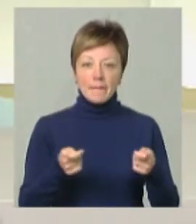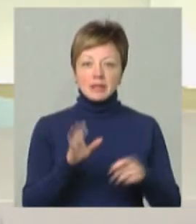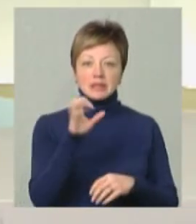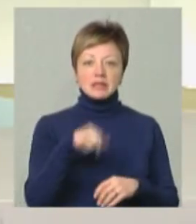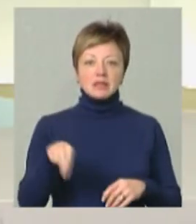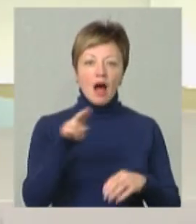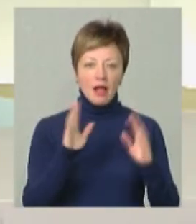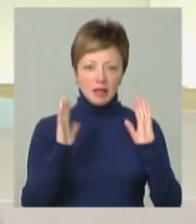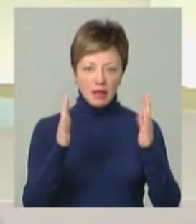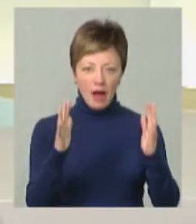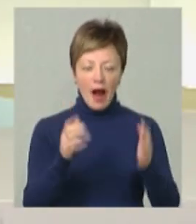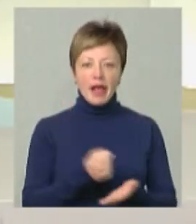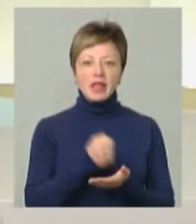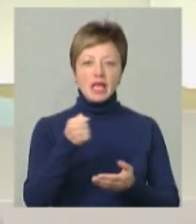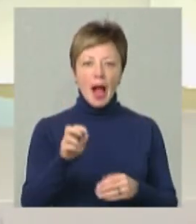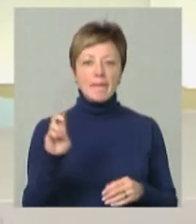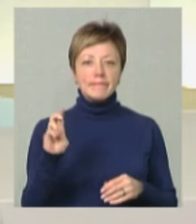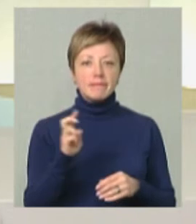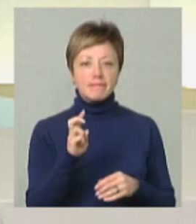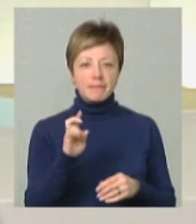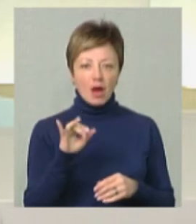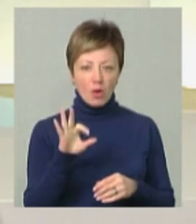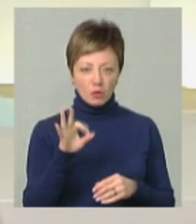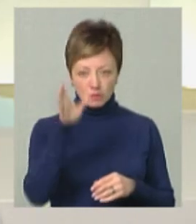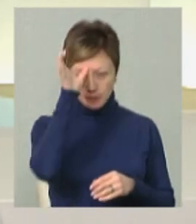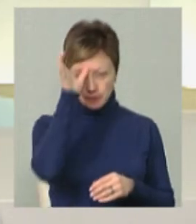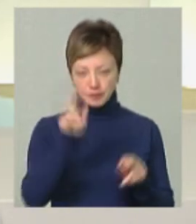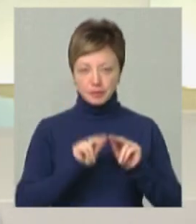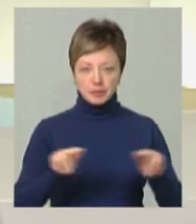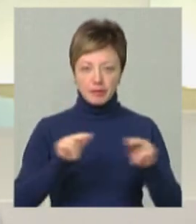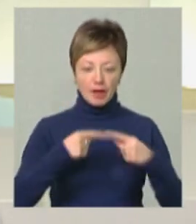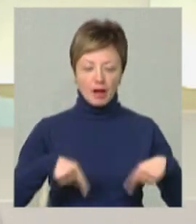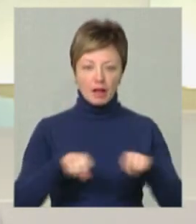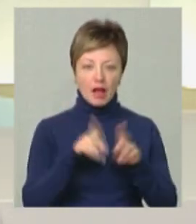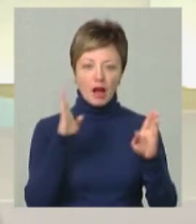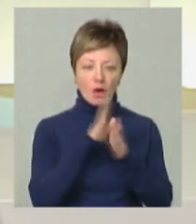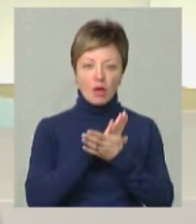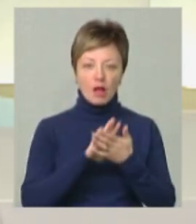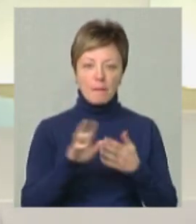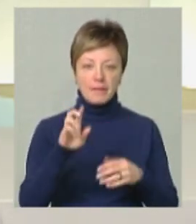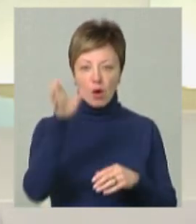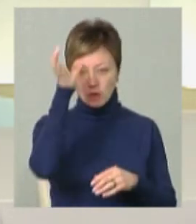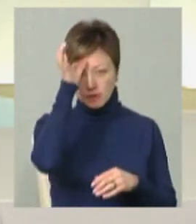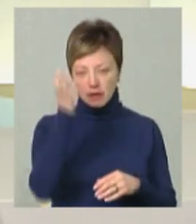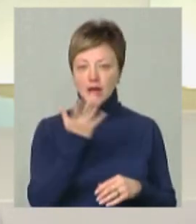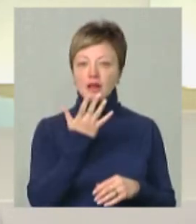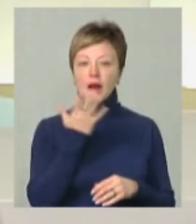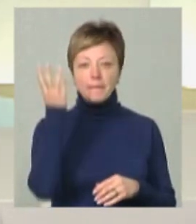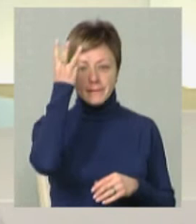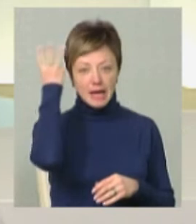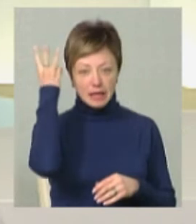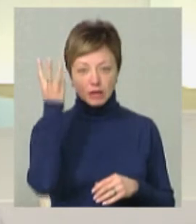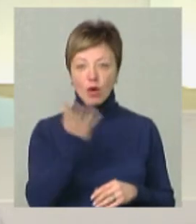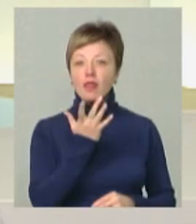саду, кандидат біологічних наук, доцентка кафедри екології та біологічної освіти Хмельницького